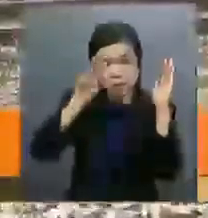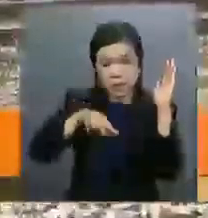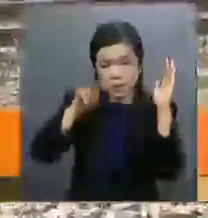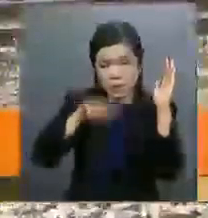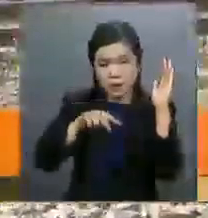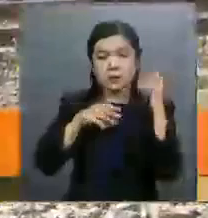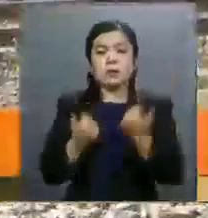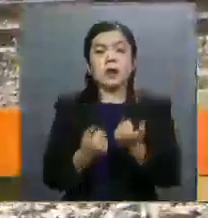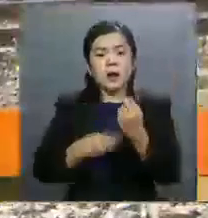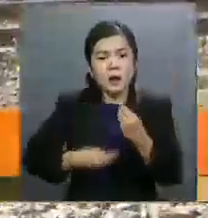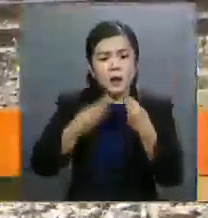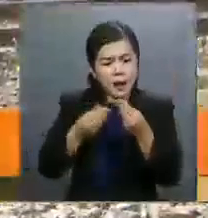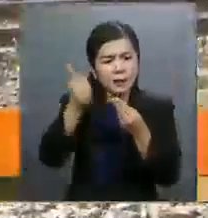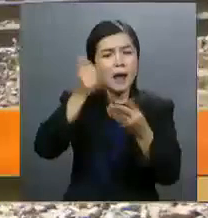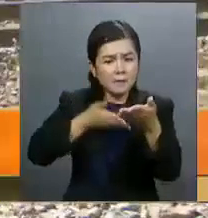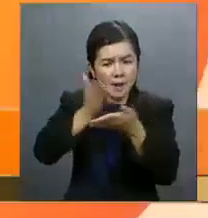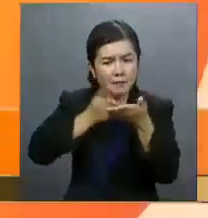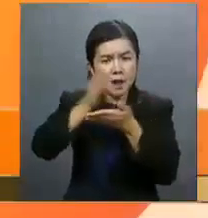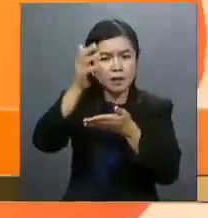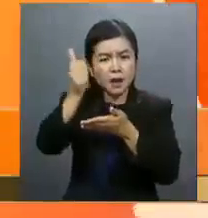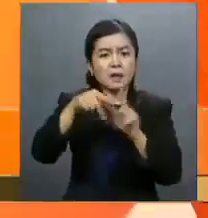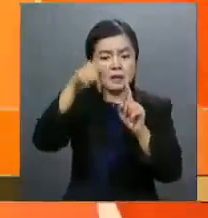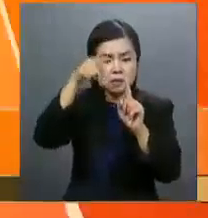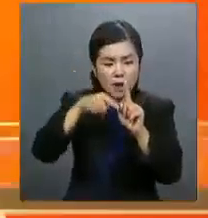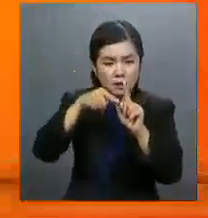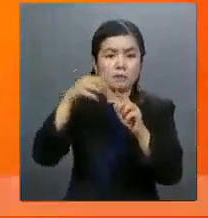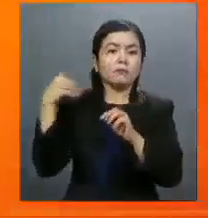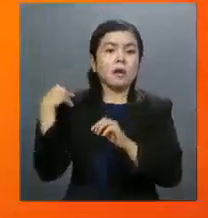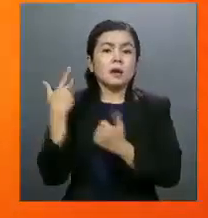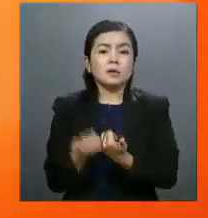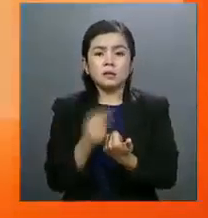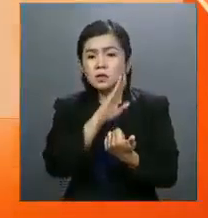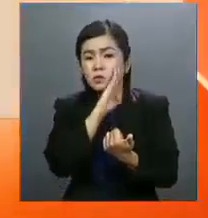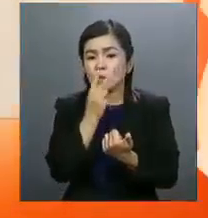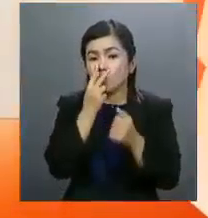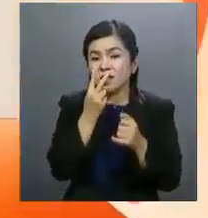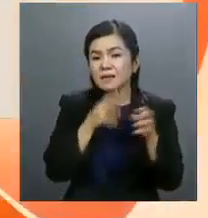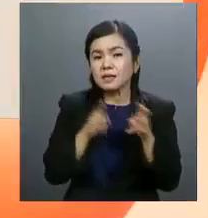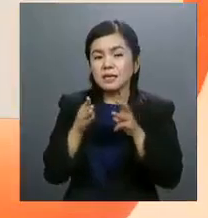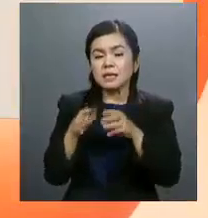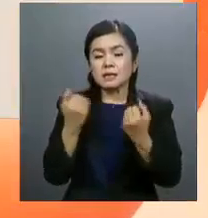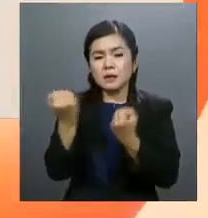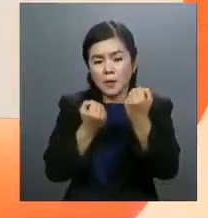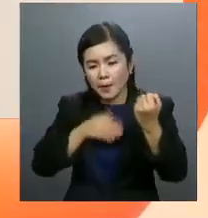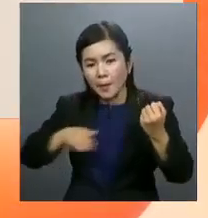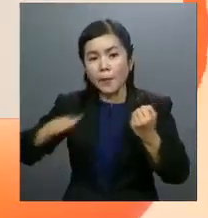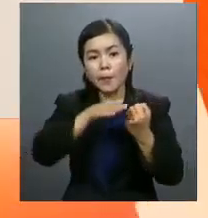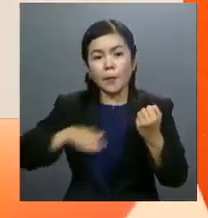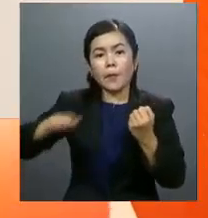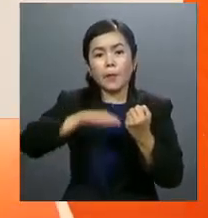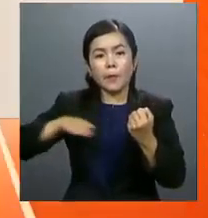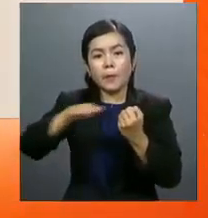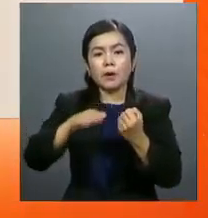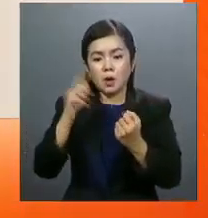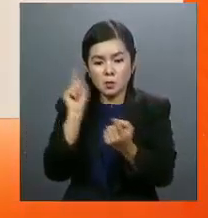าต 1,935 แห่งและจุดตัดที่ไม่ได้รับอนุญาตหรือว่าทางลักผ่าน 689 แห่ง